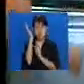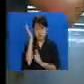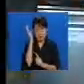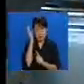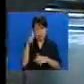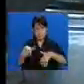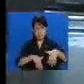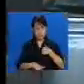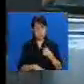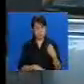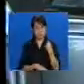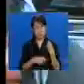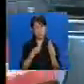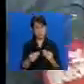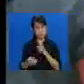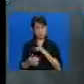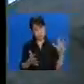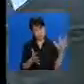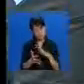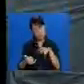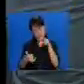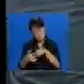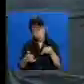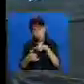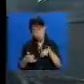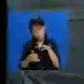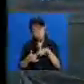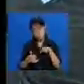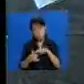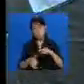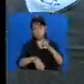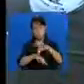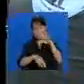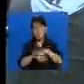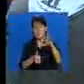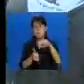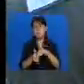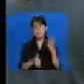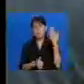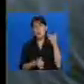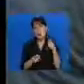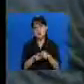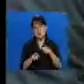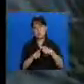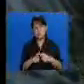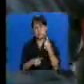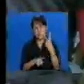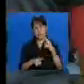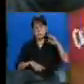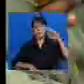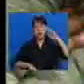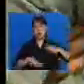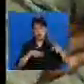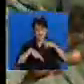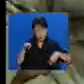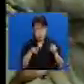ากชาวบ้านในการรักษาโรคชิคุนกุนยาหลังจากเมื่อเดือนกุมภาพันธ์มีทหารพรานป่วยด้วยโรคนี้จำนวน30คนที่ก